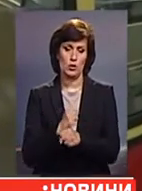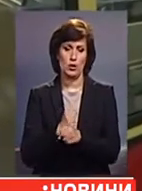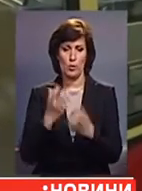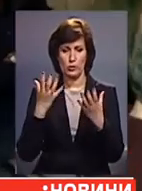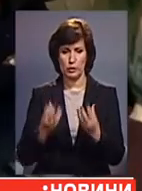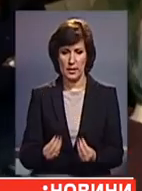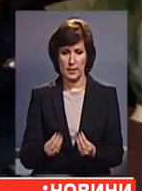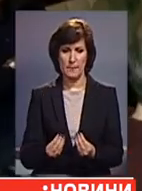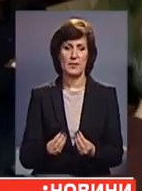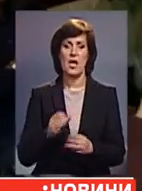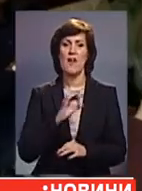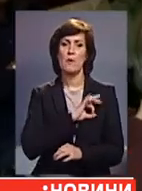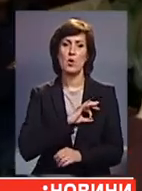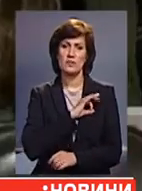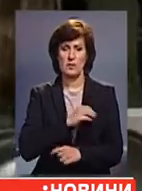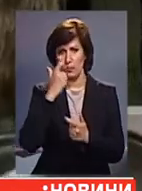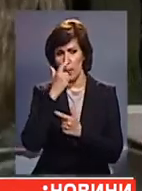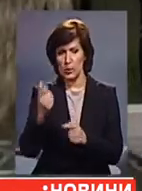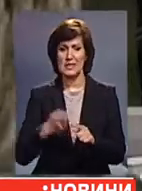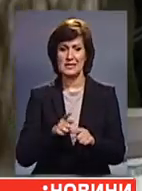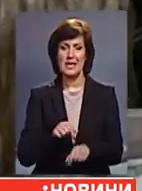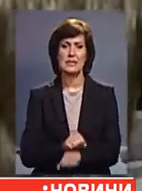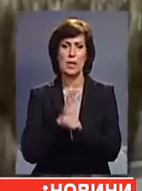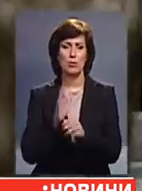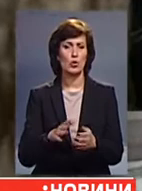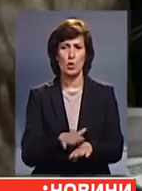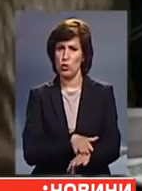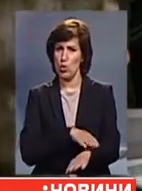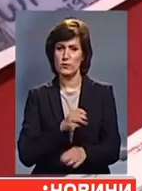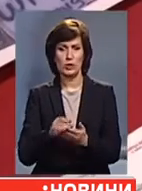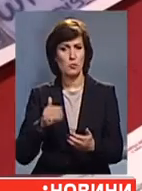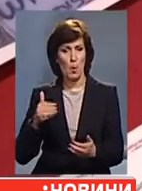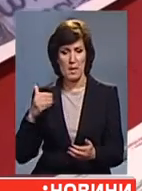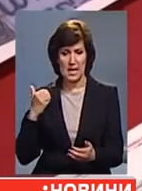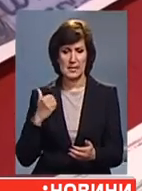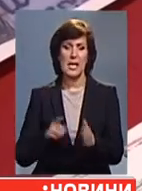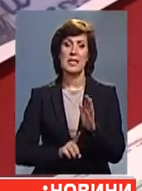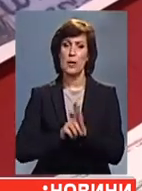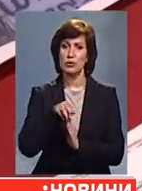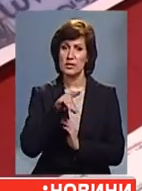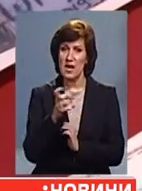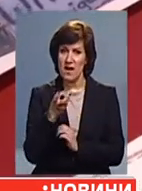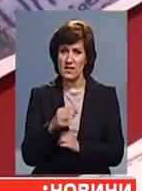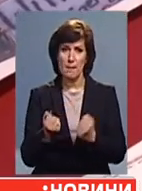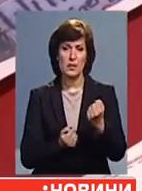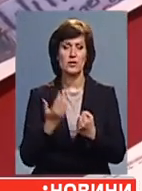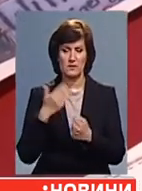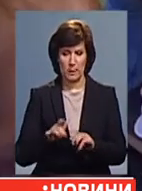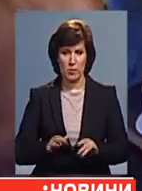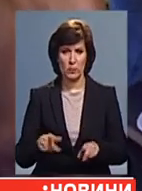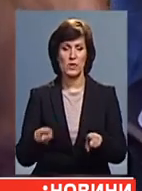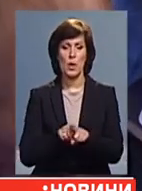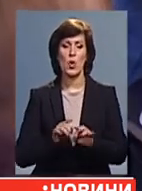день. У профспілці попередили, що цей страйк буде довшим за попередній. На початку травня машиністи вже проводили